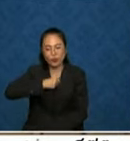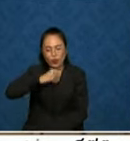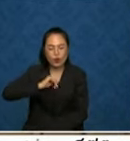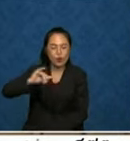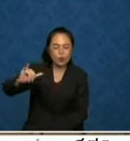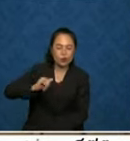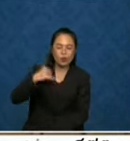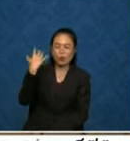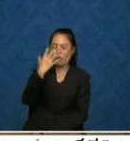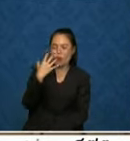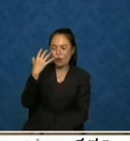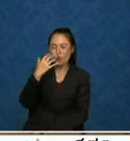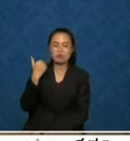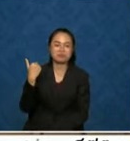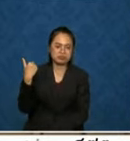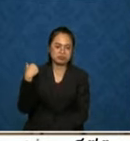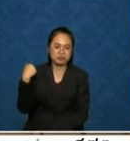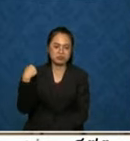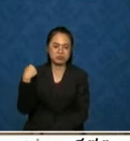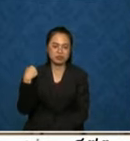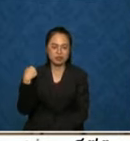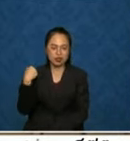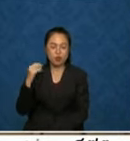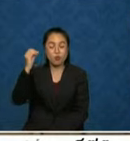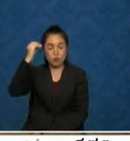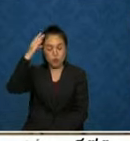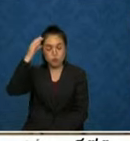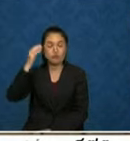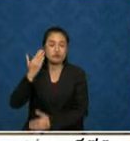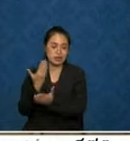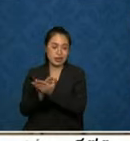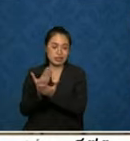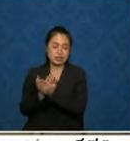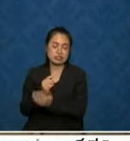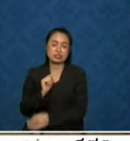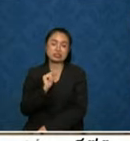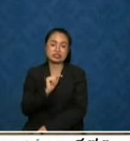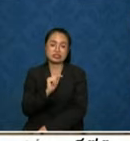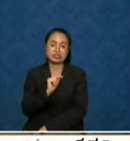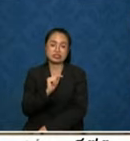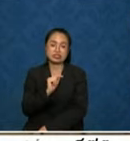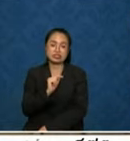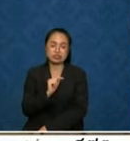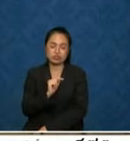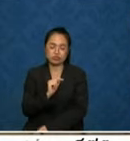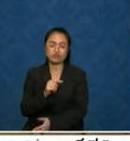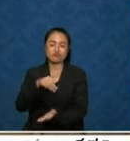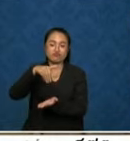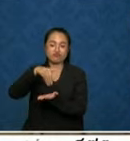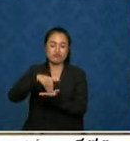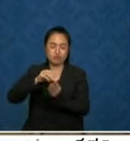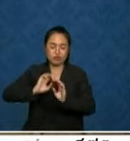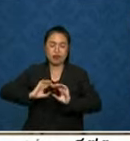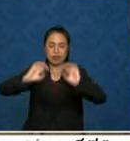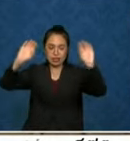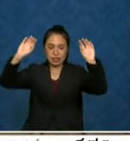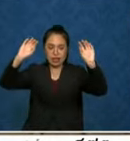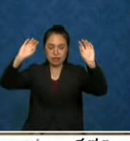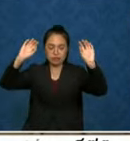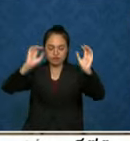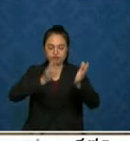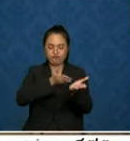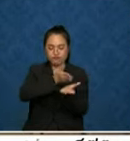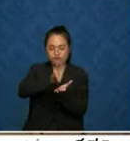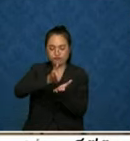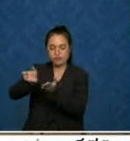ในสังคมไทยความรับรู้ทางการเงินเหล่านี้นะคะท่านประธานหน่วยงานราชการที่เกี่ยวข้องเนี่ยเกี่ยวข้องหลายหน่วยง